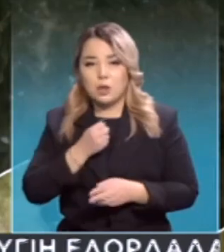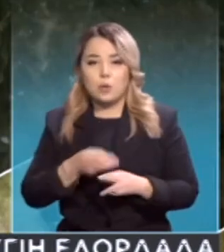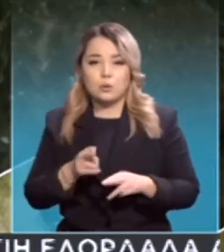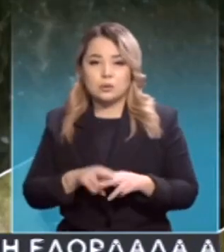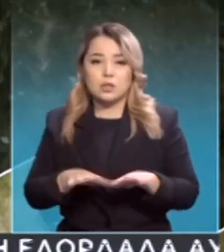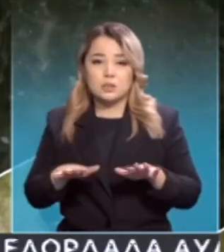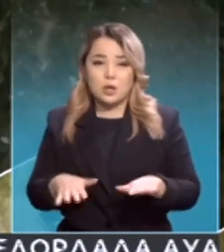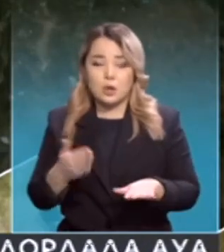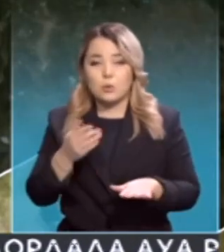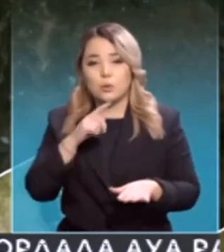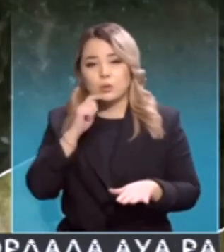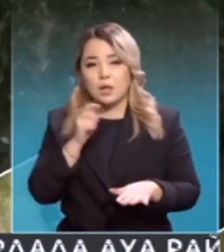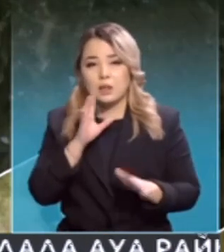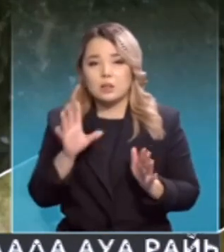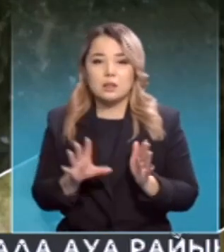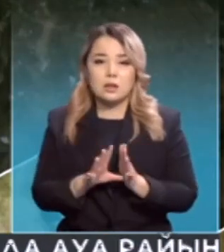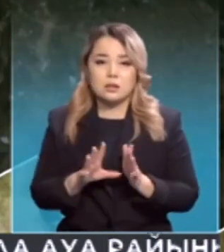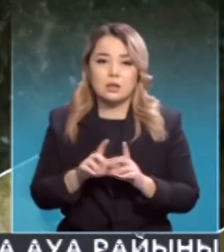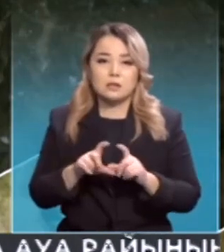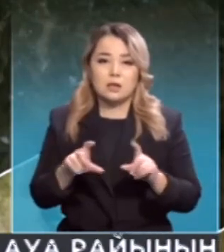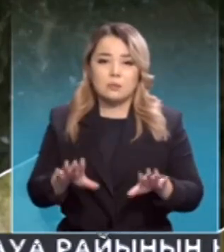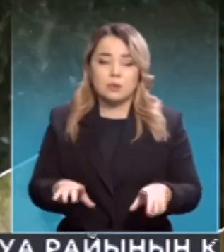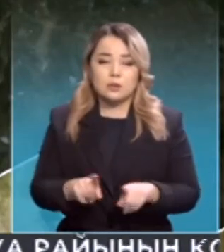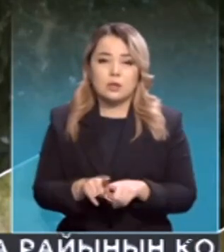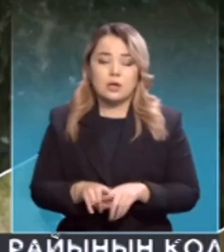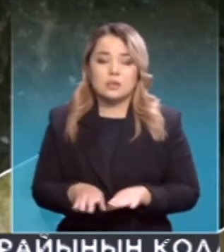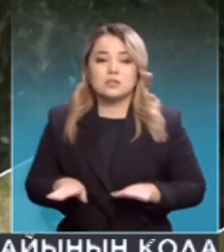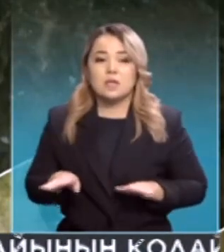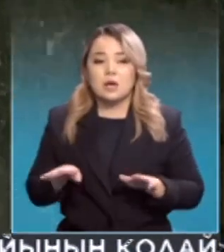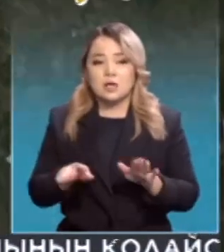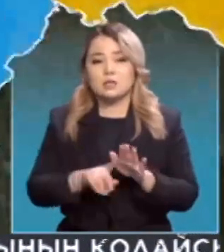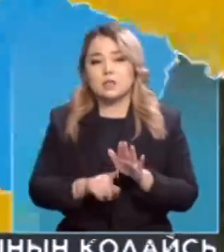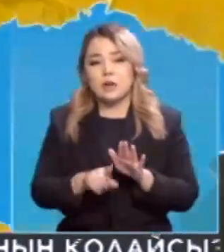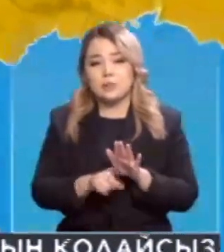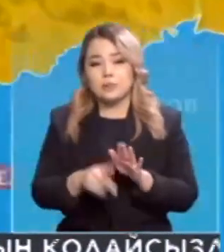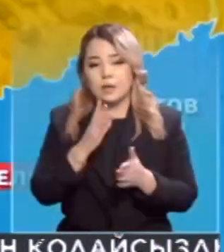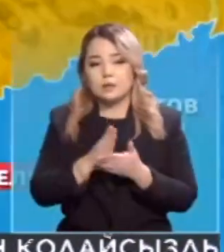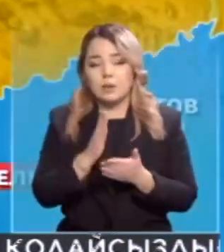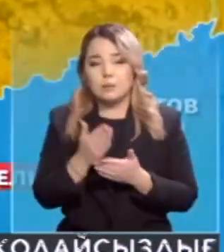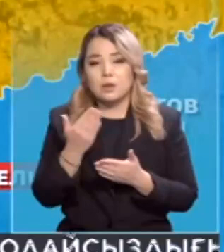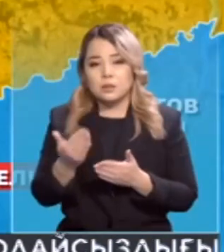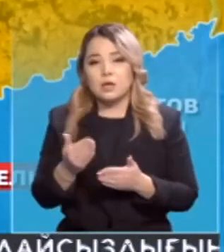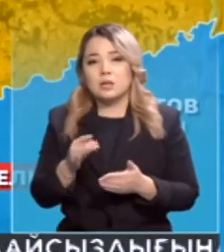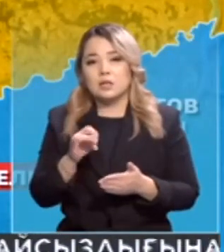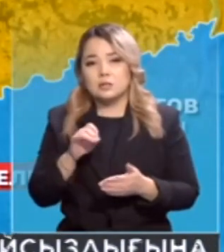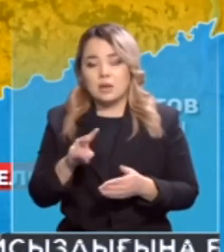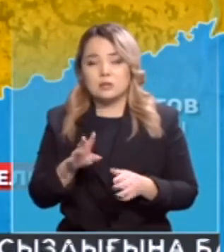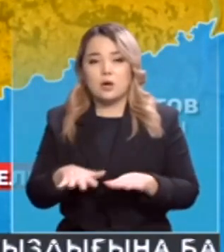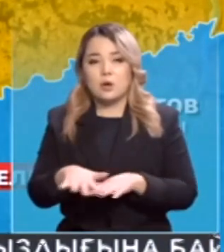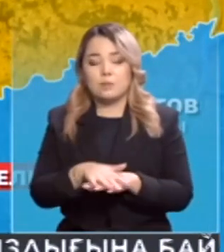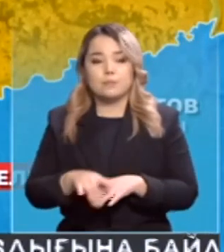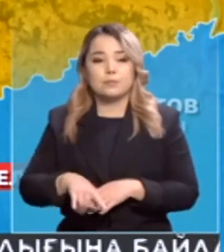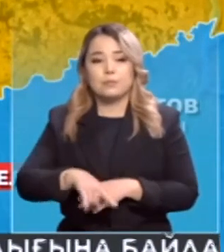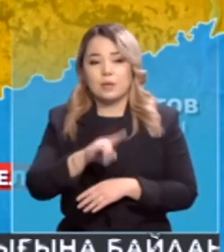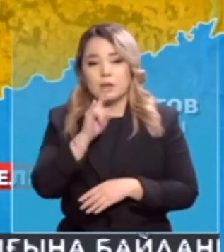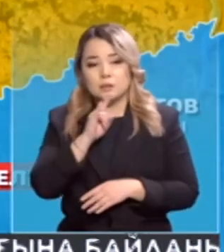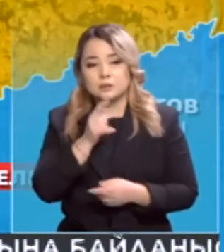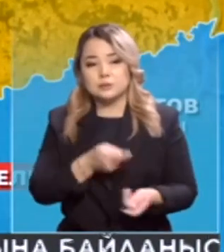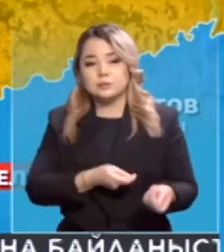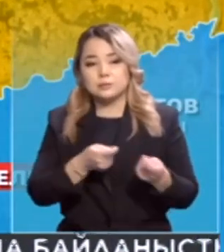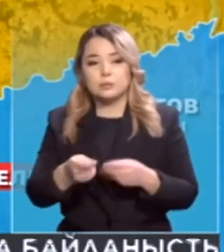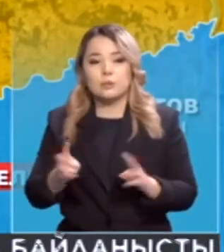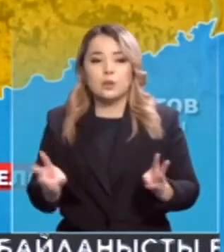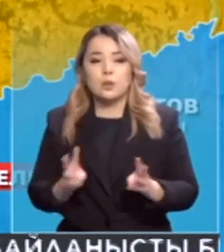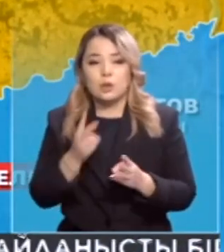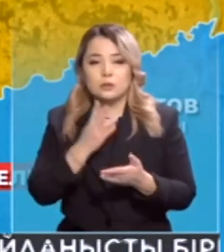осы жерден Украинаның энергетикалық нысандарына қанатты зымырандармен соққы беріп жатыр. Ал Рязань облысындағы аэродромда жанармай таситын машина